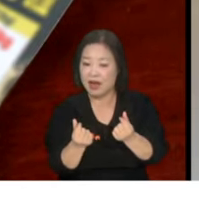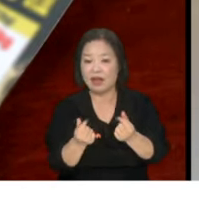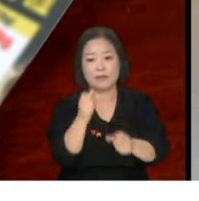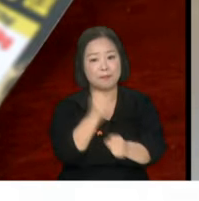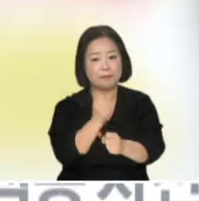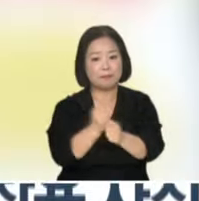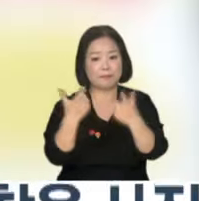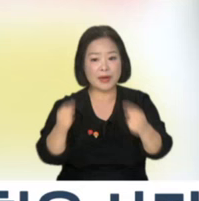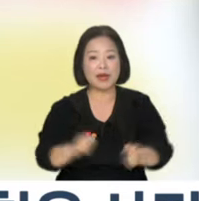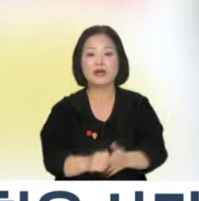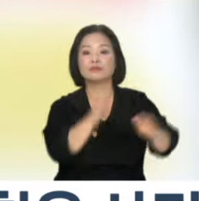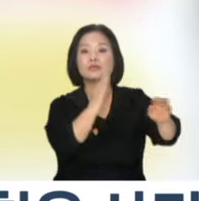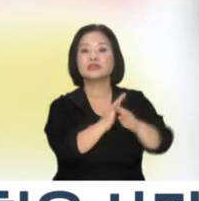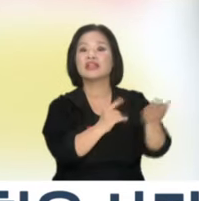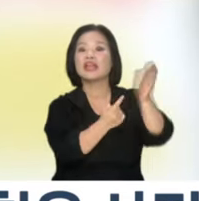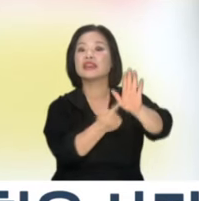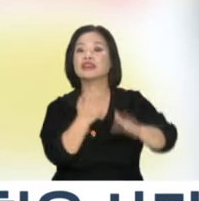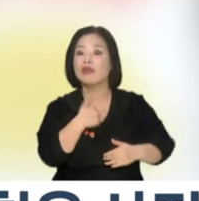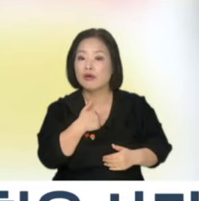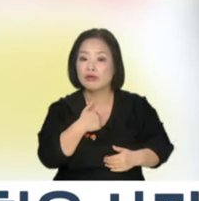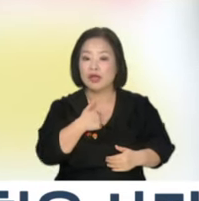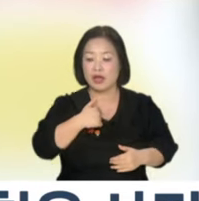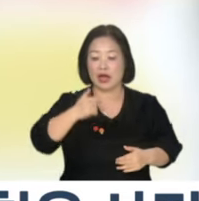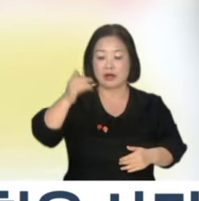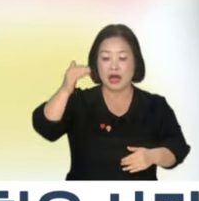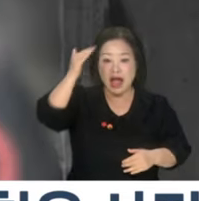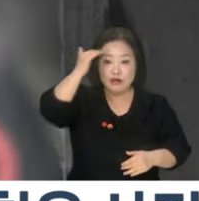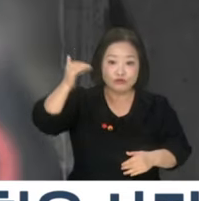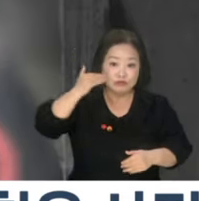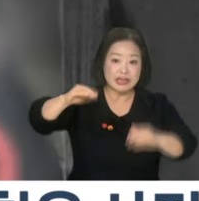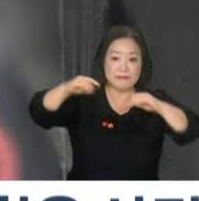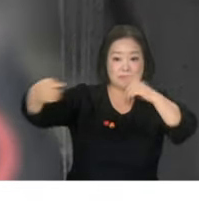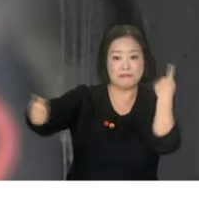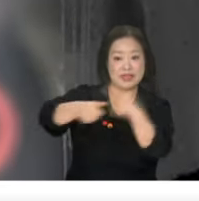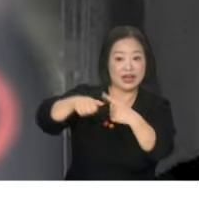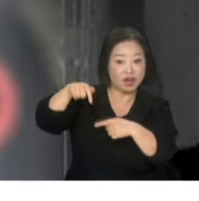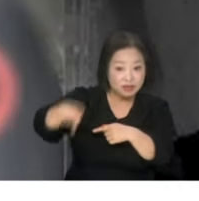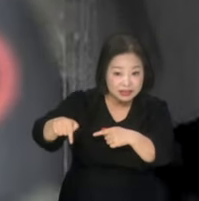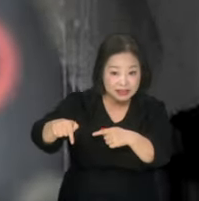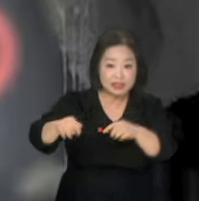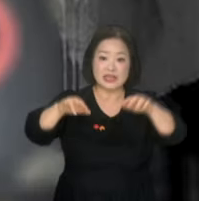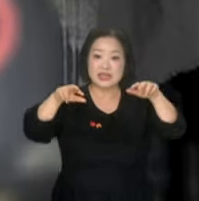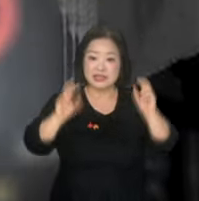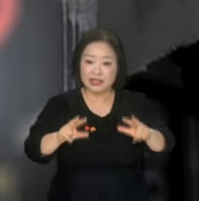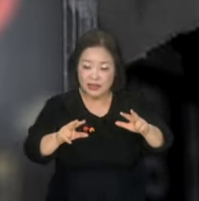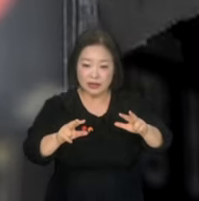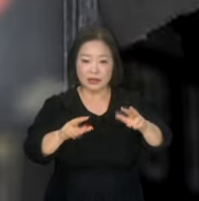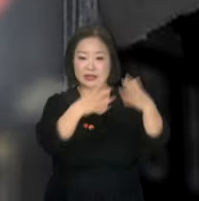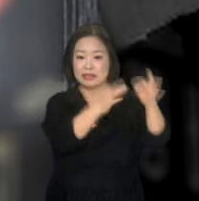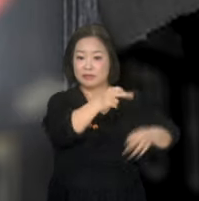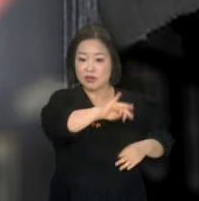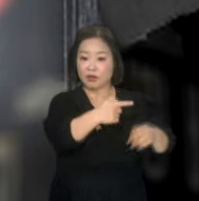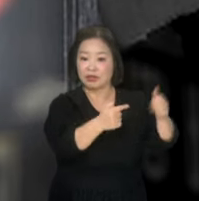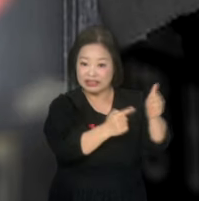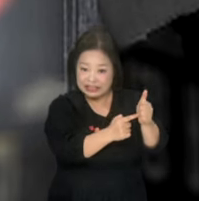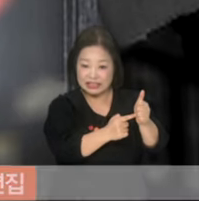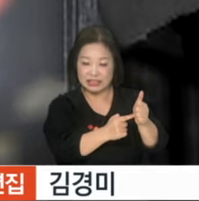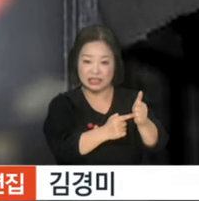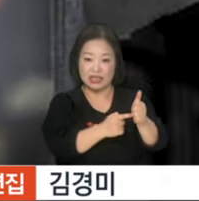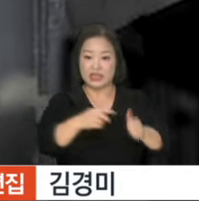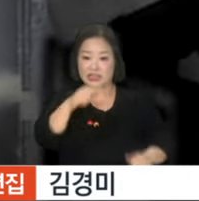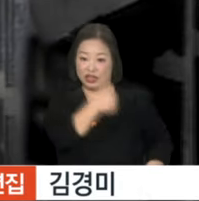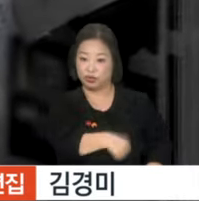북한이 공개한 이른바 대북 전단에는 김정은 국무위원장이 스위스제 명품시계를 착용한 모습과